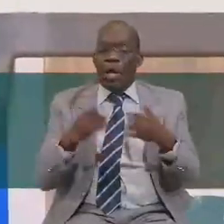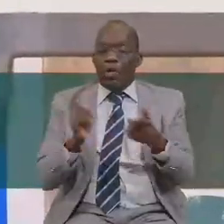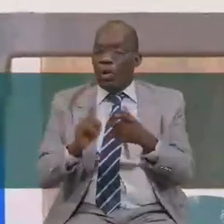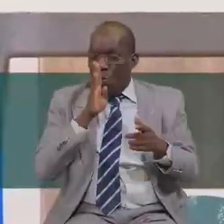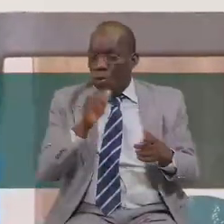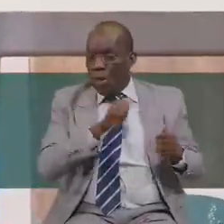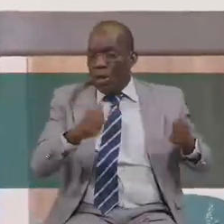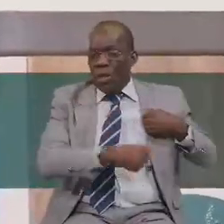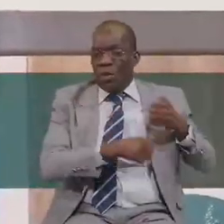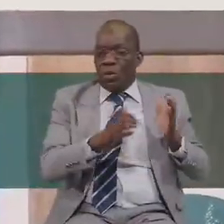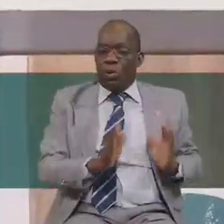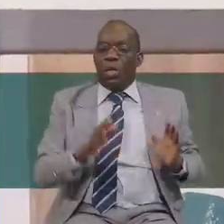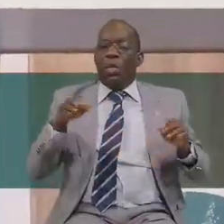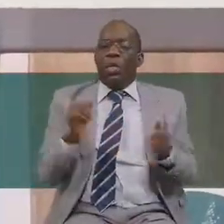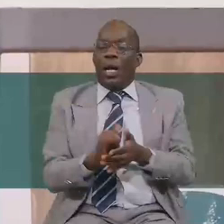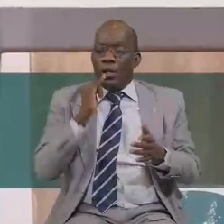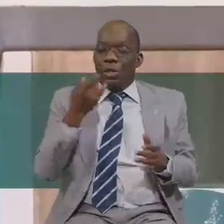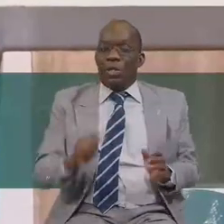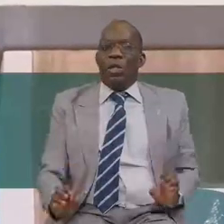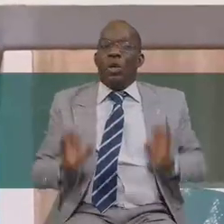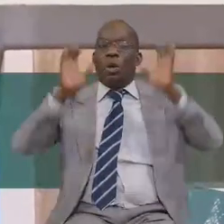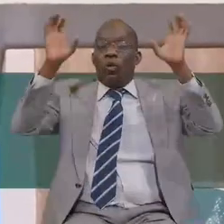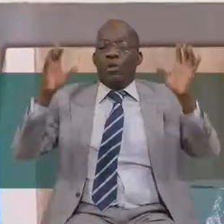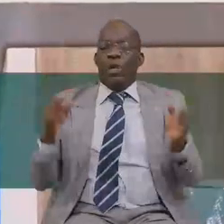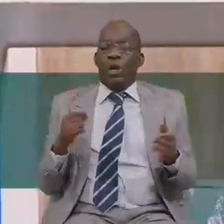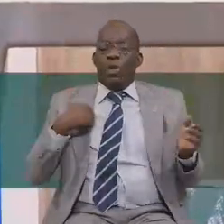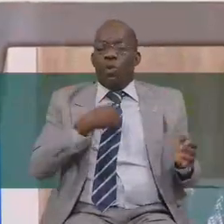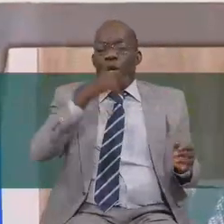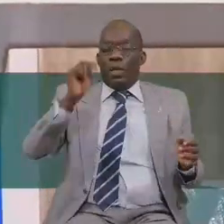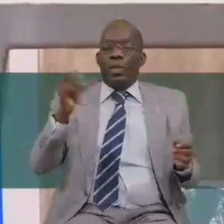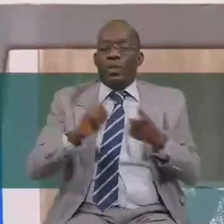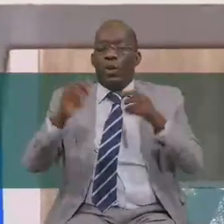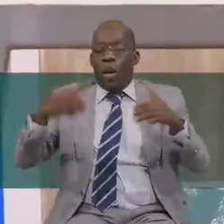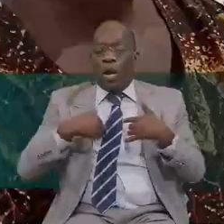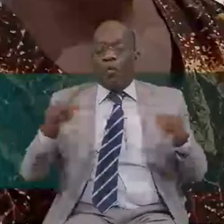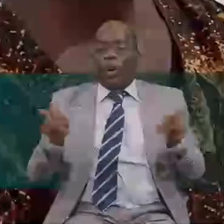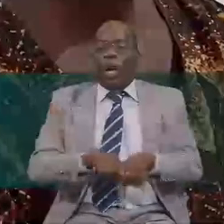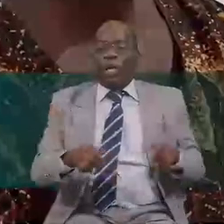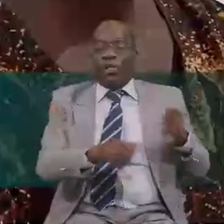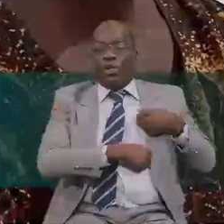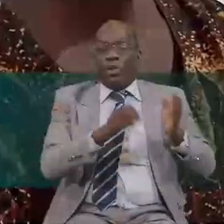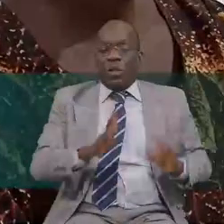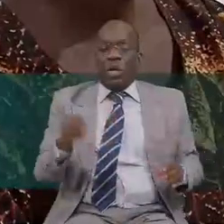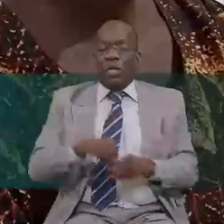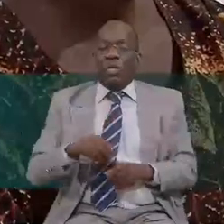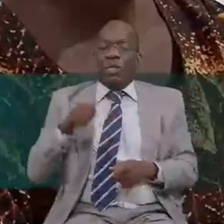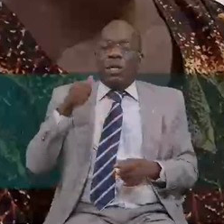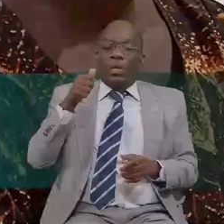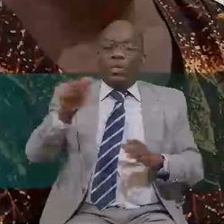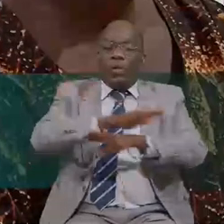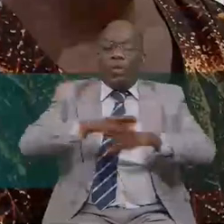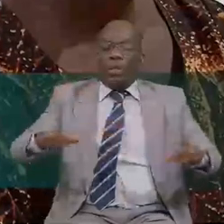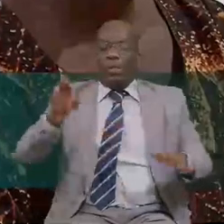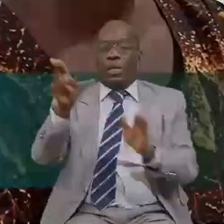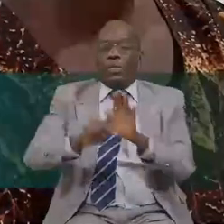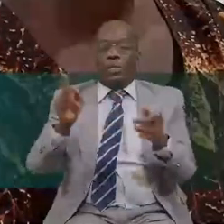devons avoir en tant que soldat dans le désintéressement à Christ. Deuxième point